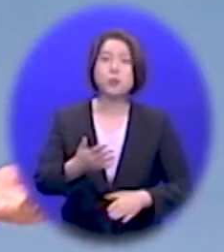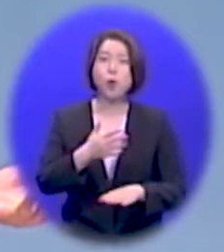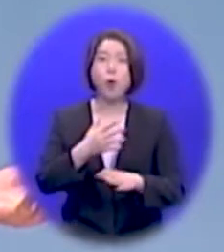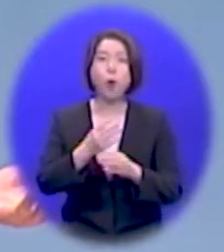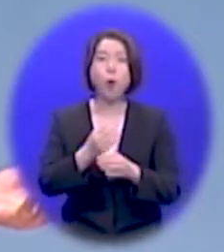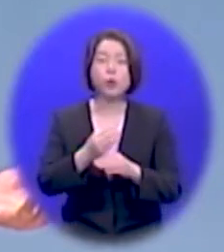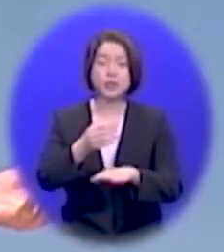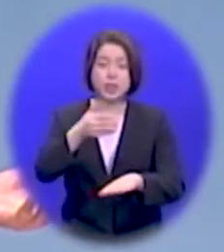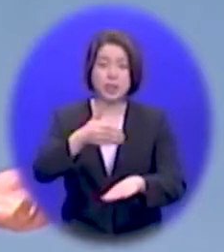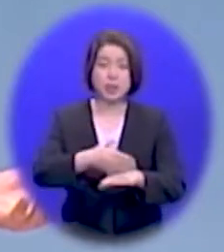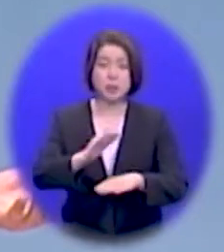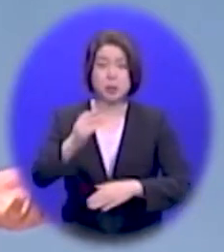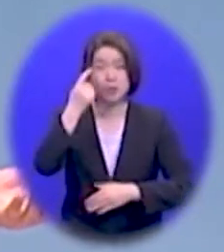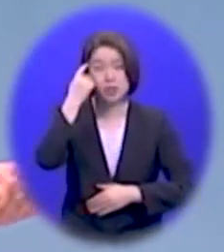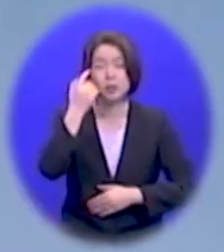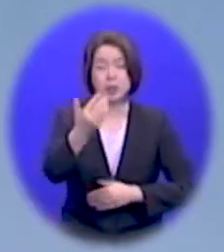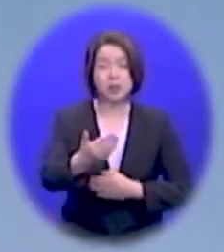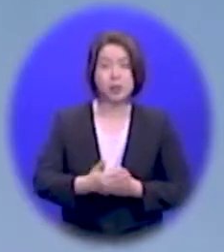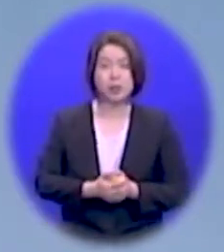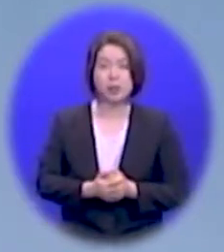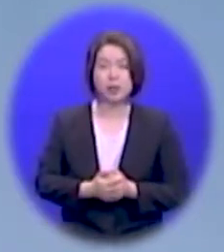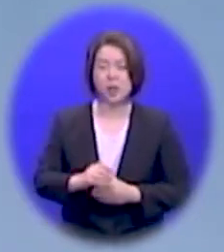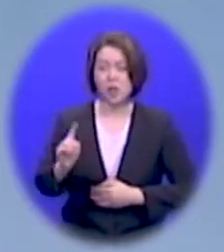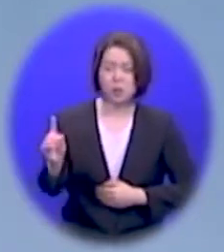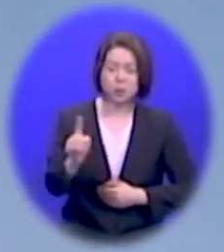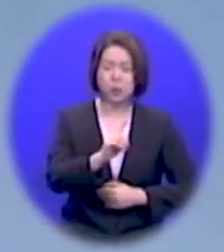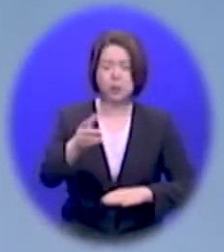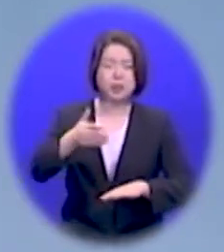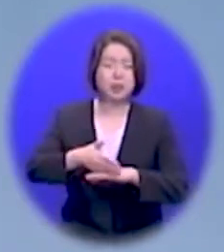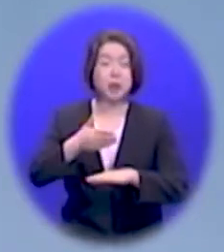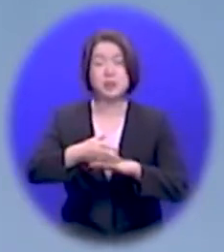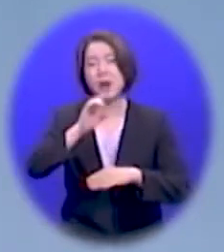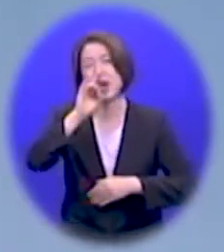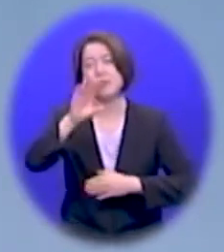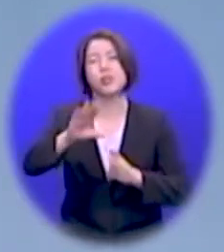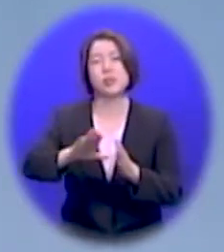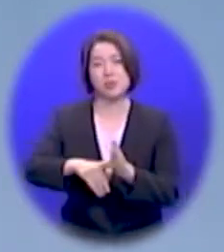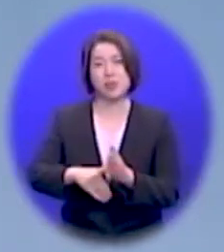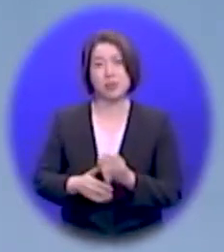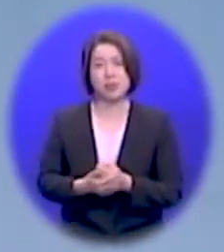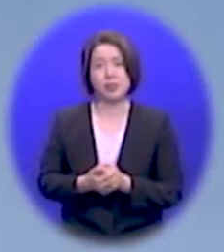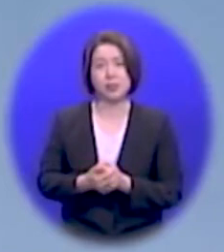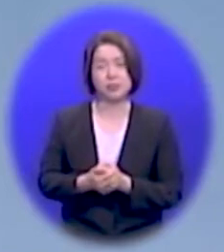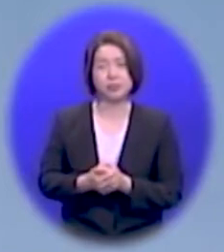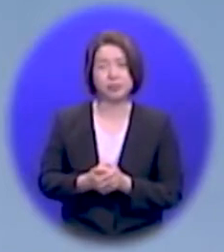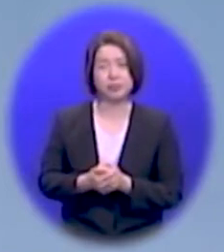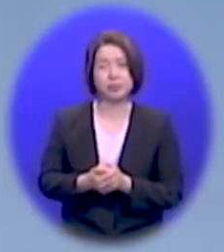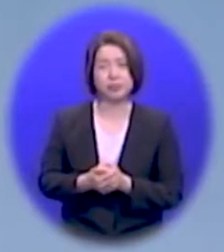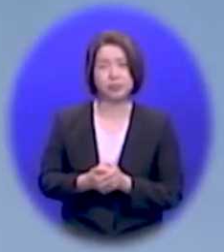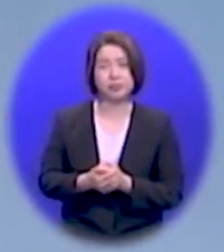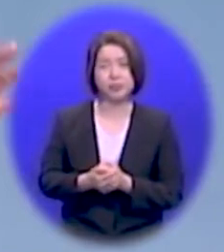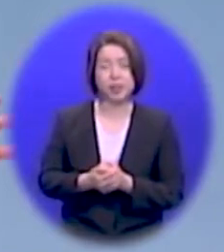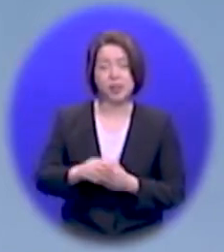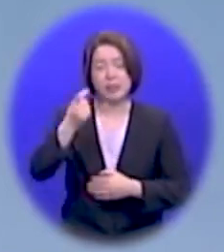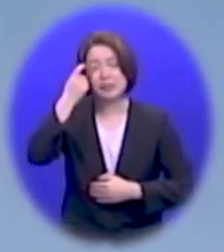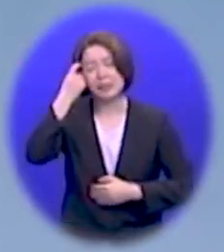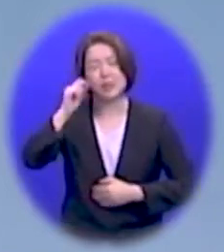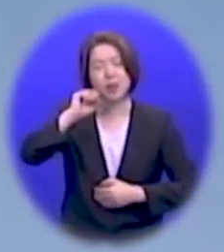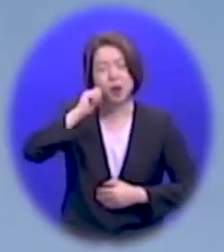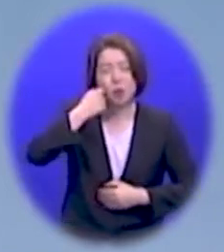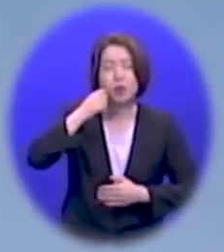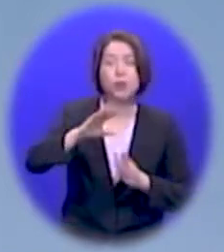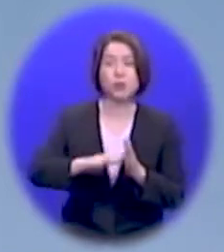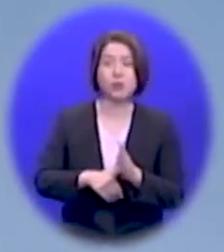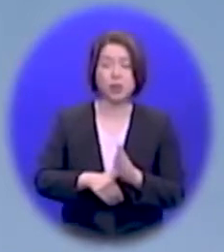감사해야 되는 거죠 코 뭐지 감사가 안 될 때요 상상이 안되는 일이에요